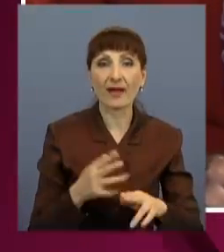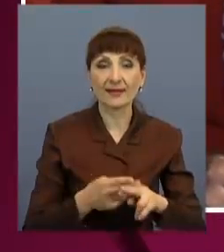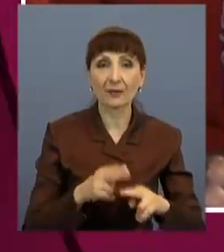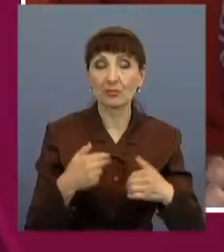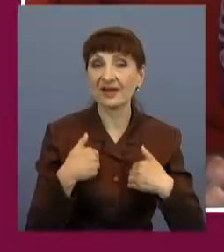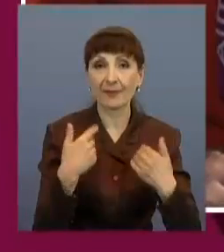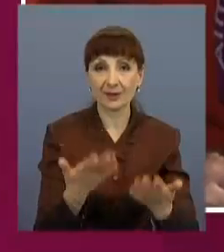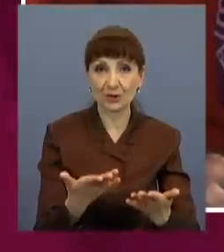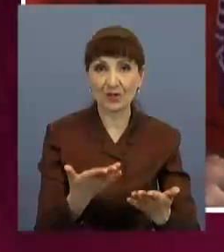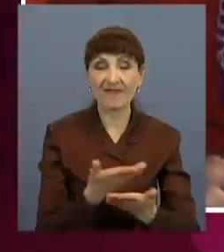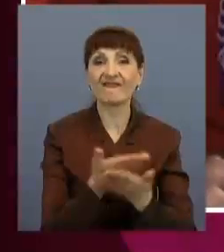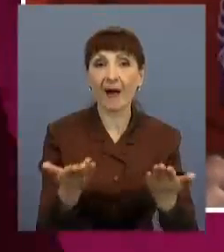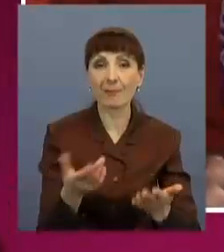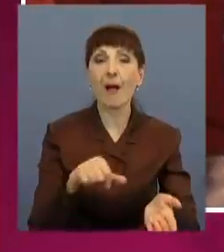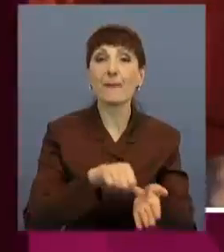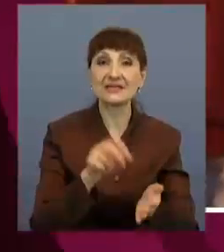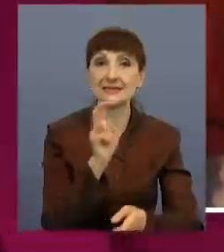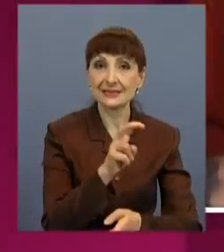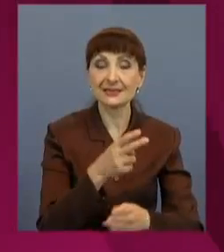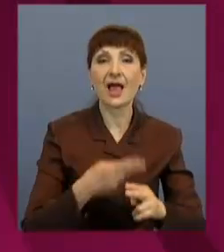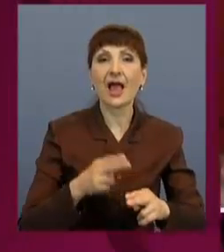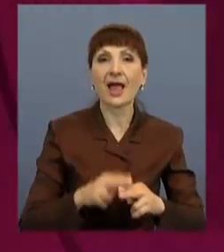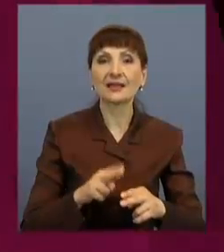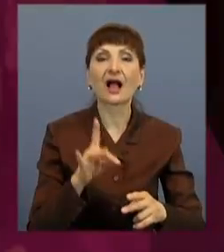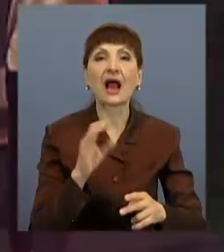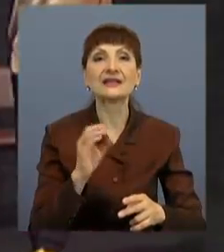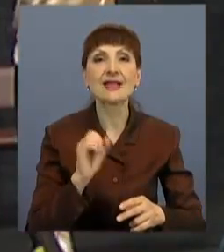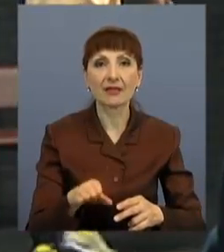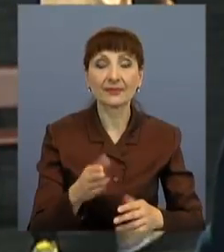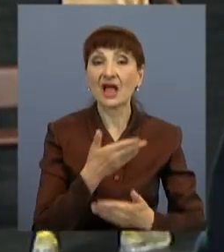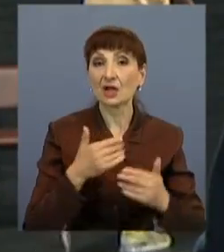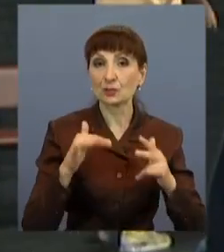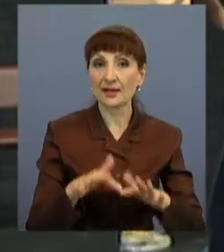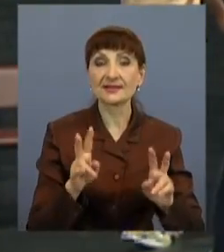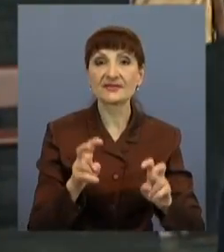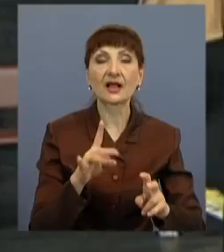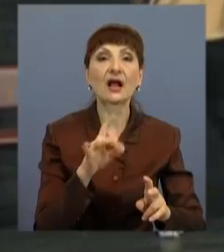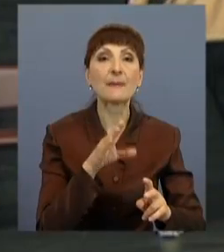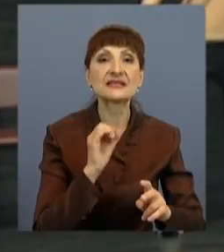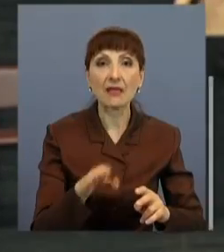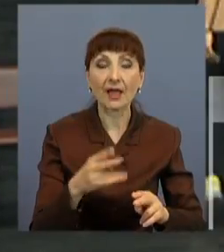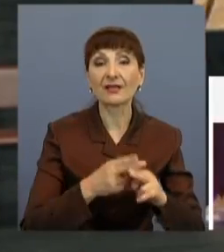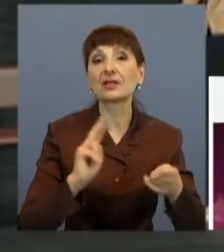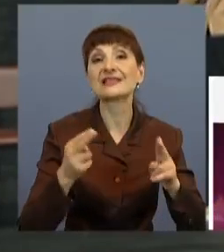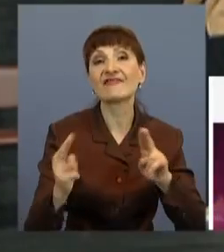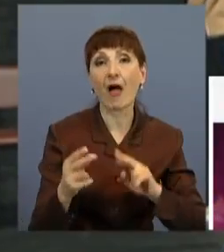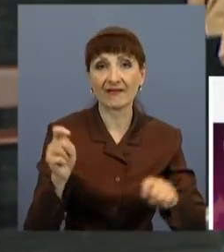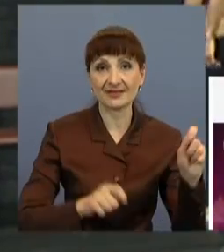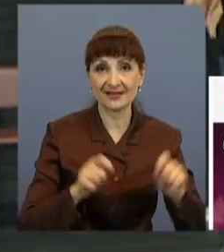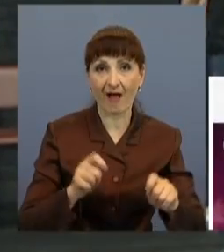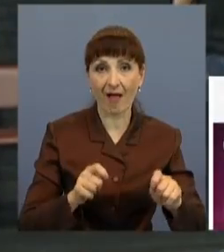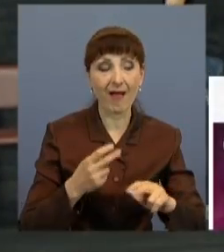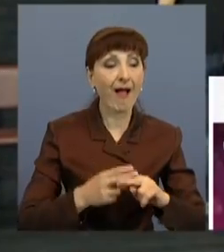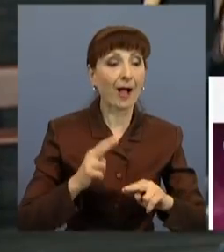мы рекомендуем, не пропустить, это Крампсайт. Наше мероприятие называется «Крампсайт». Это танцевальный фестиваль,